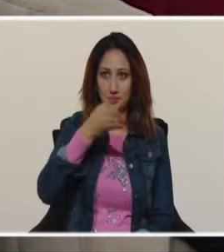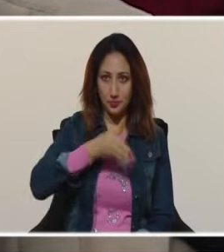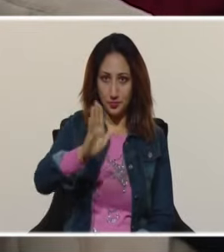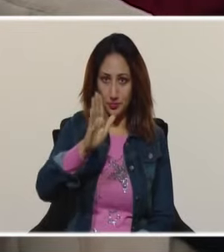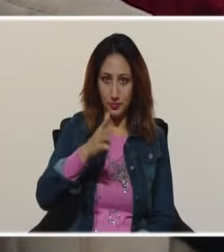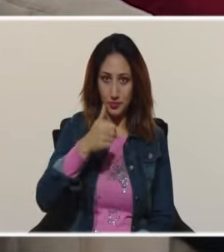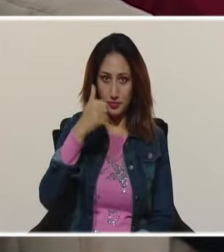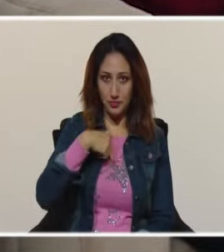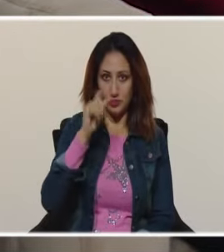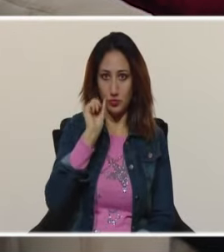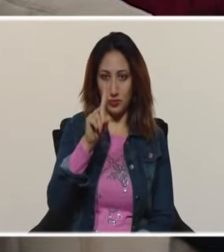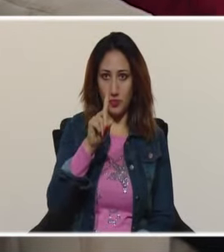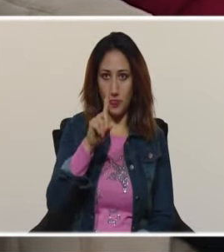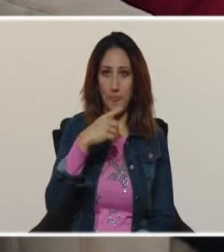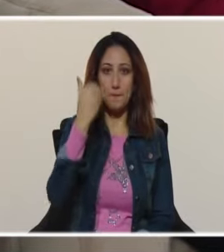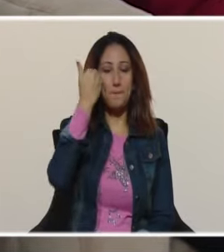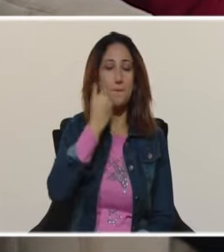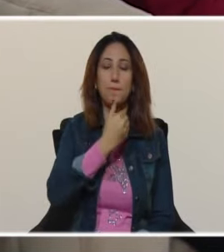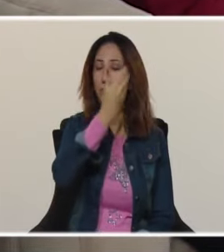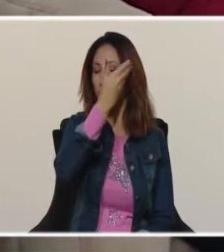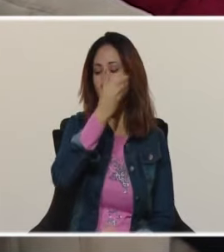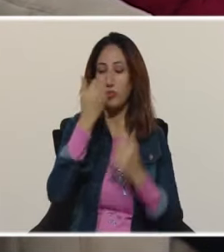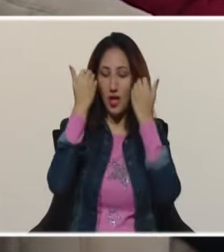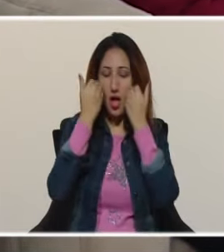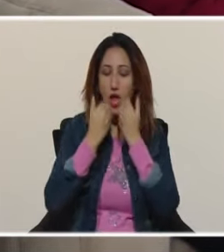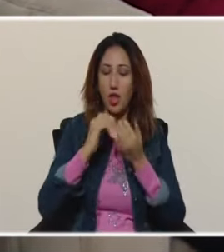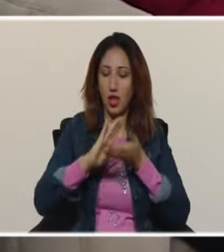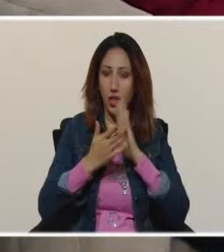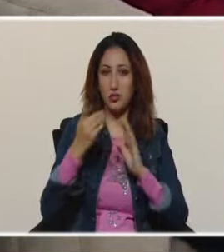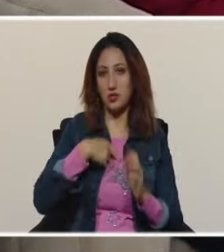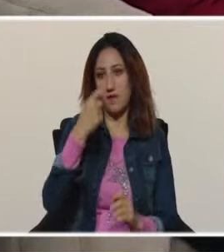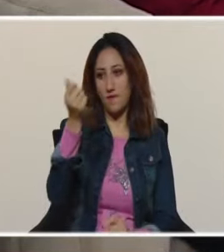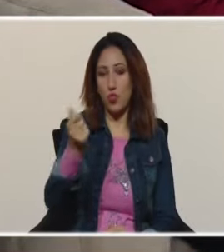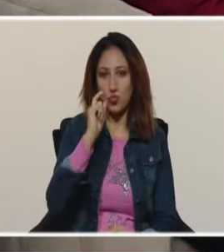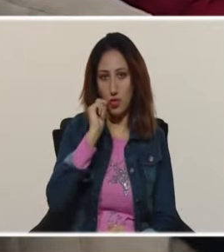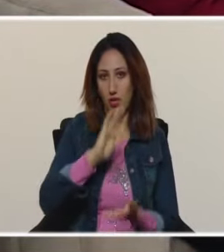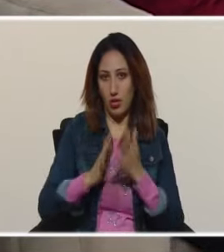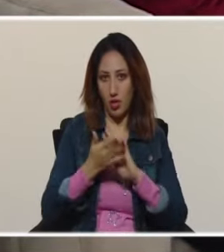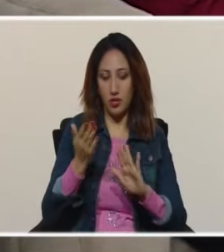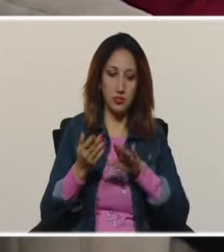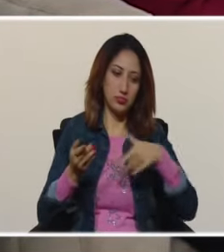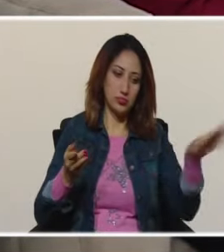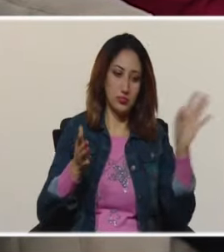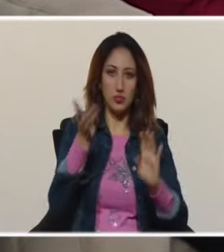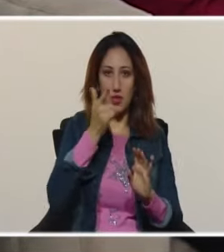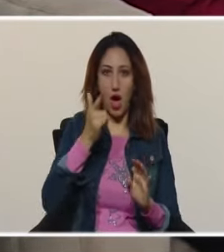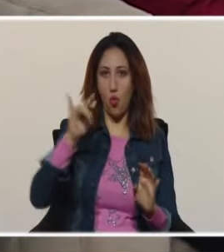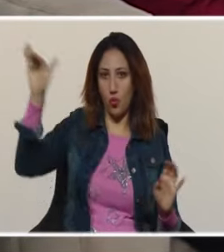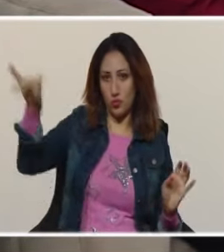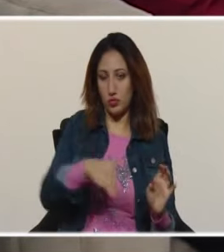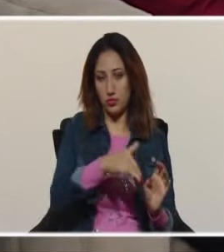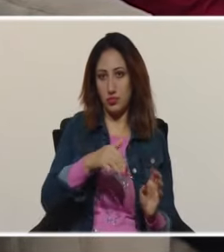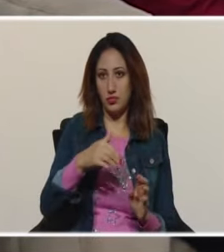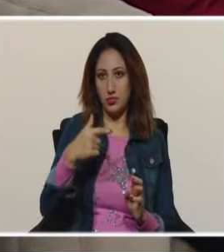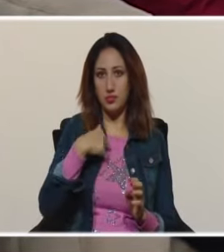اول حاجه انا لوحدي دخلت حلقت وكده، بعد كده خدت بعضي وخرجت وحسبت الراجل وخرج، بعدها بخمس دقائق ما اخويا دخل